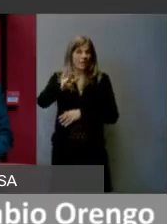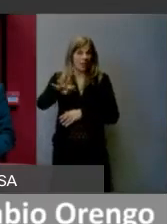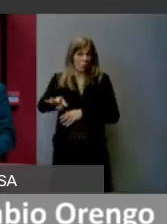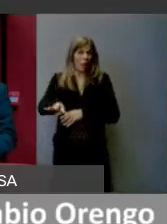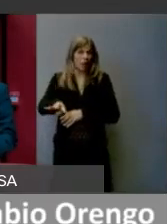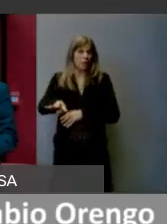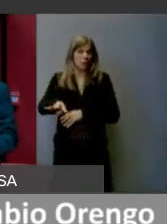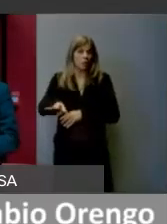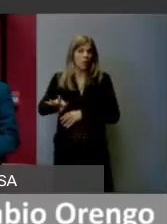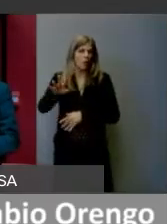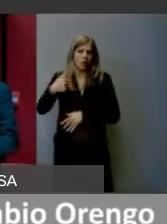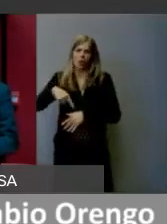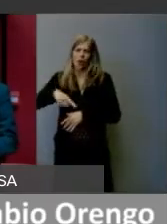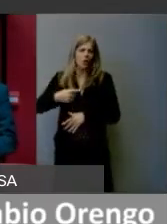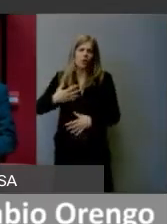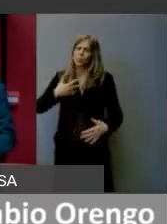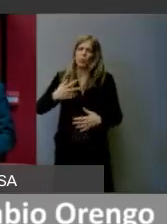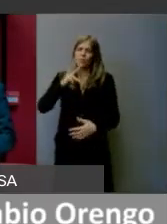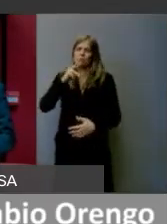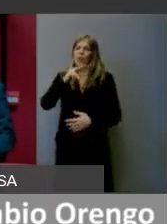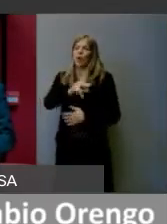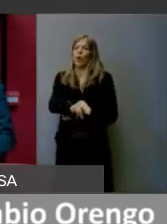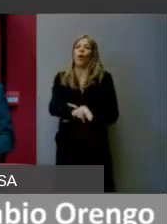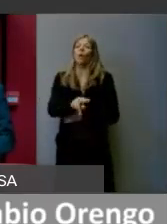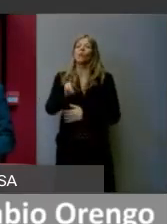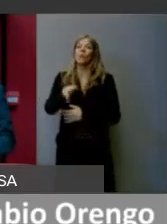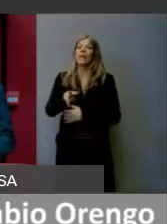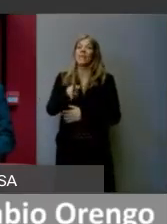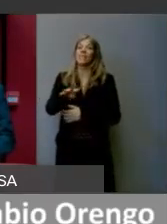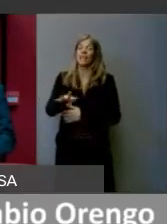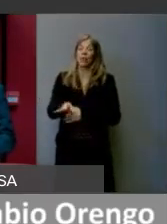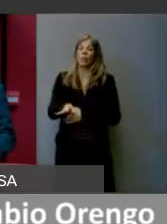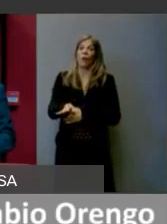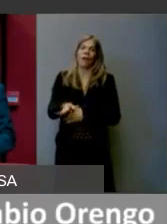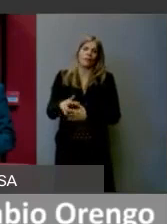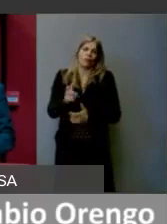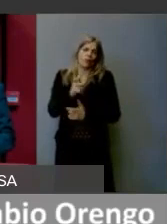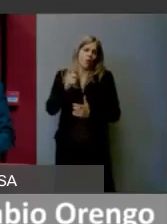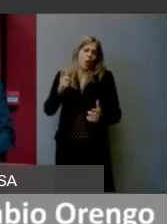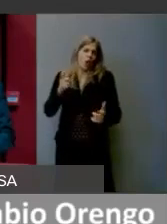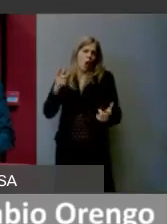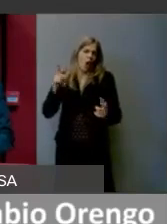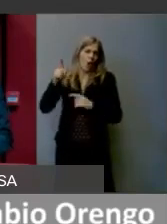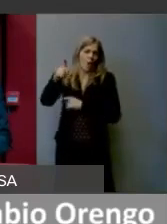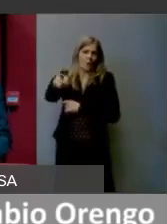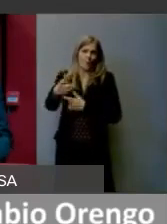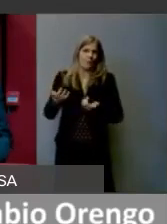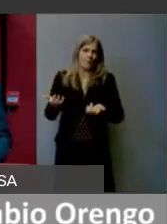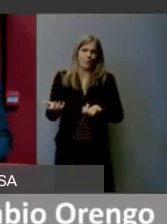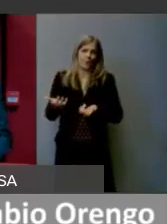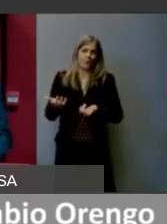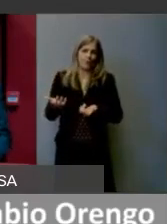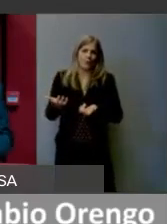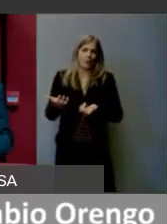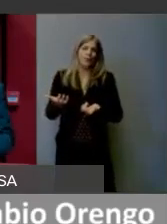subito detto che il 2024 è una data troppo in là